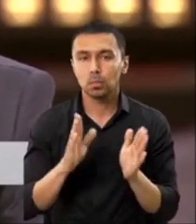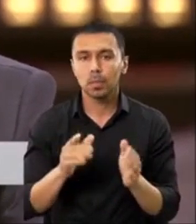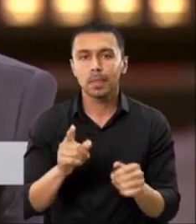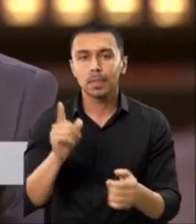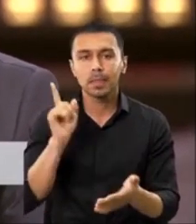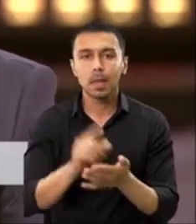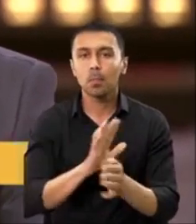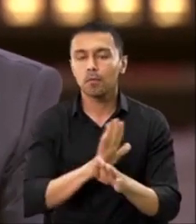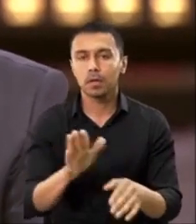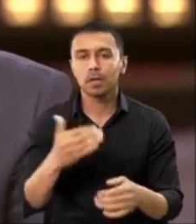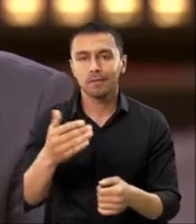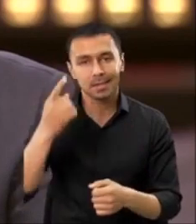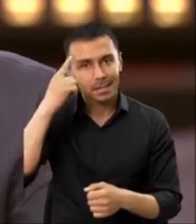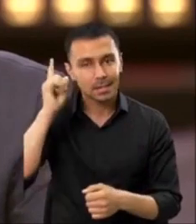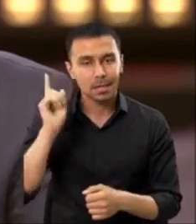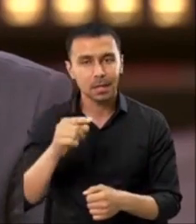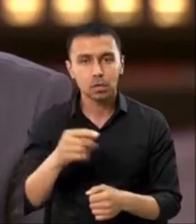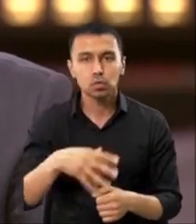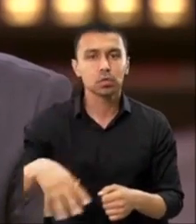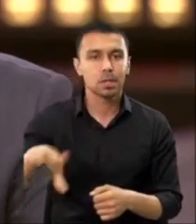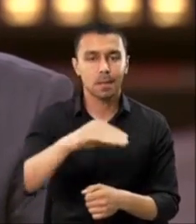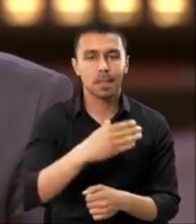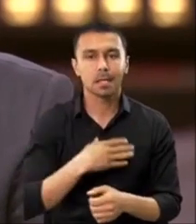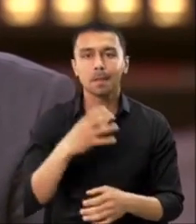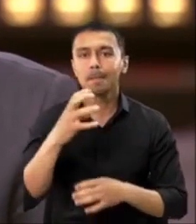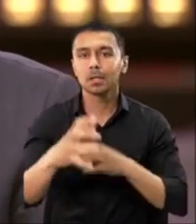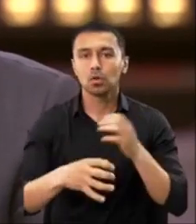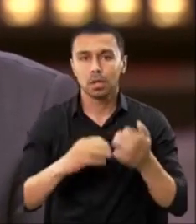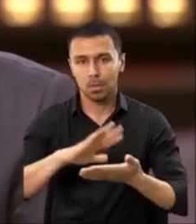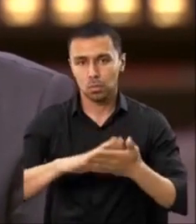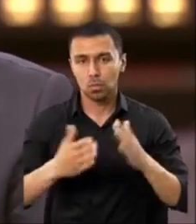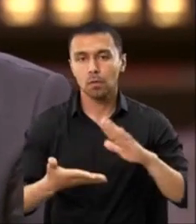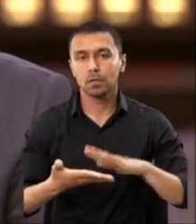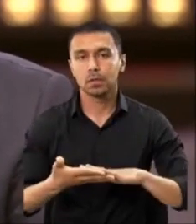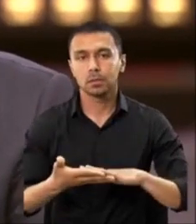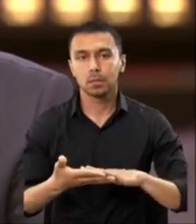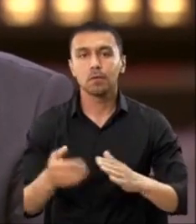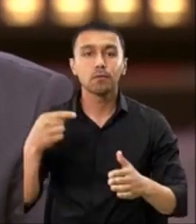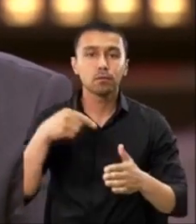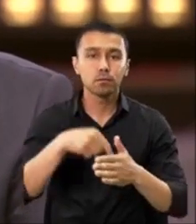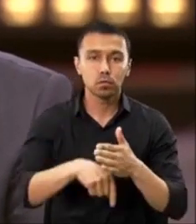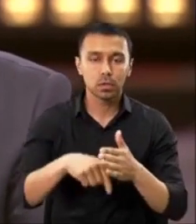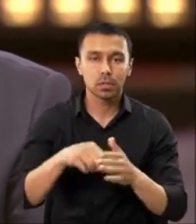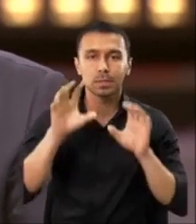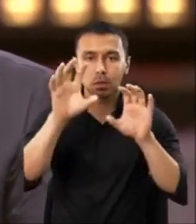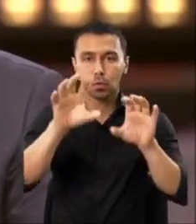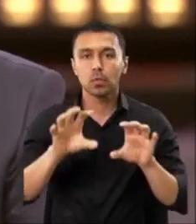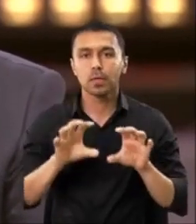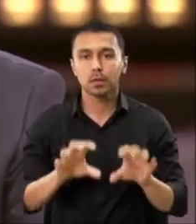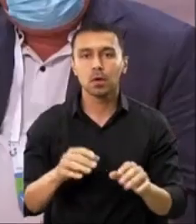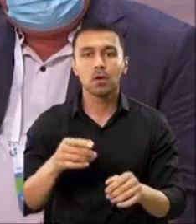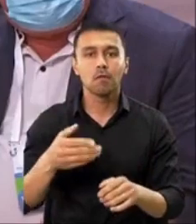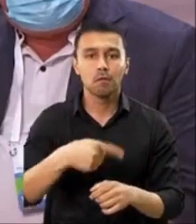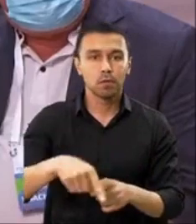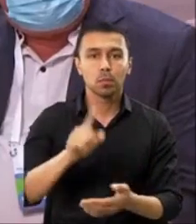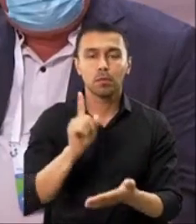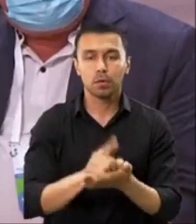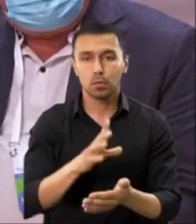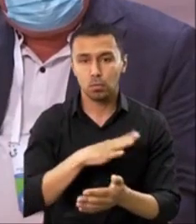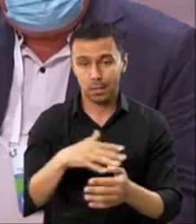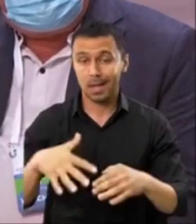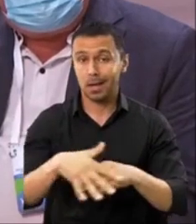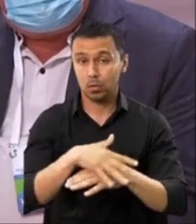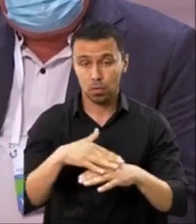знаєте, з усіма нашими міжнародними домовленостями та внутрішнім законодавством, вони повинні бути ринковими. Тим не